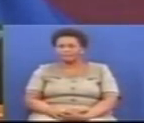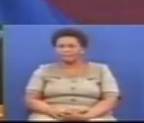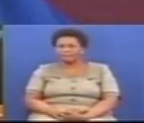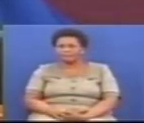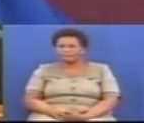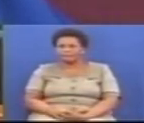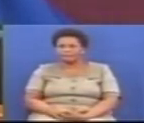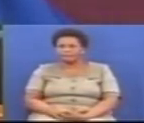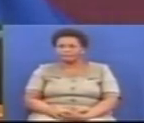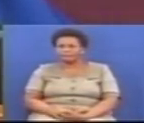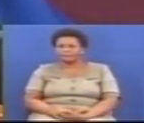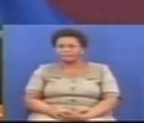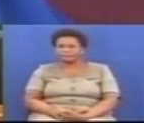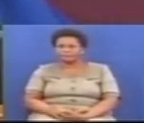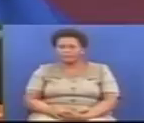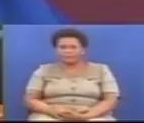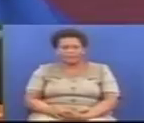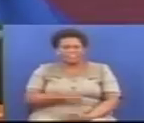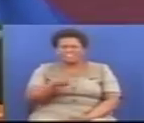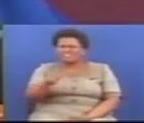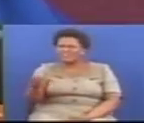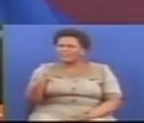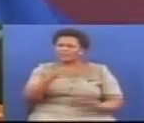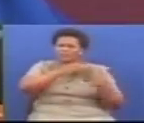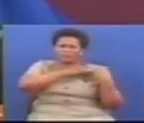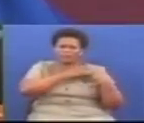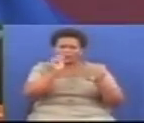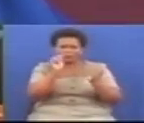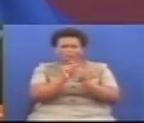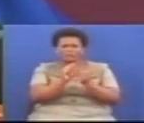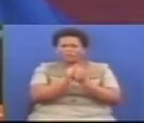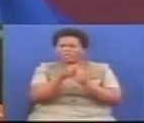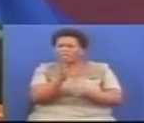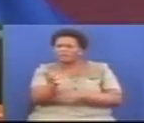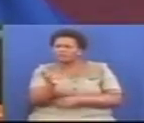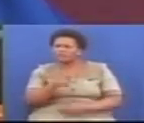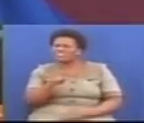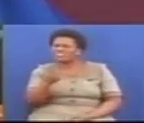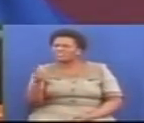Nani hapa amehusika na mambo ya halmashauri? Halmashauri hapa.